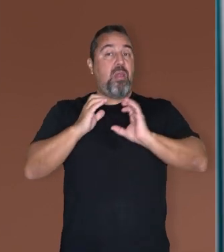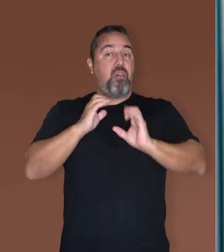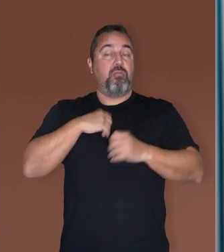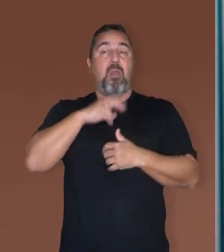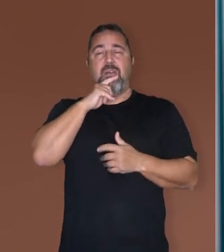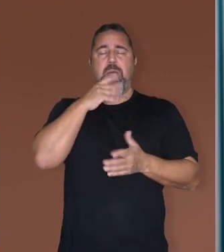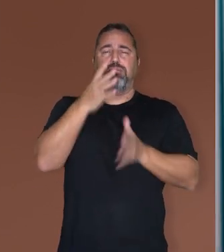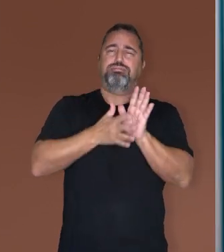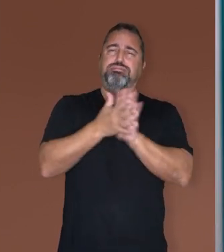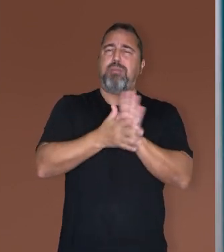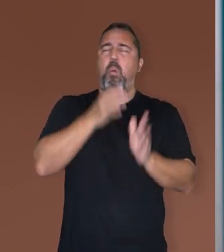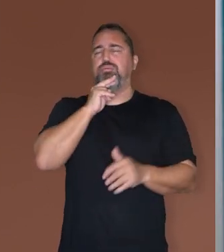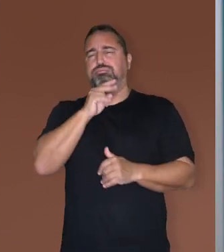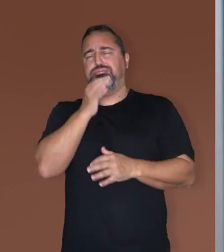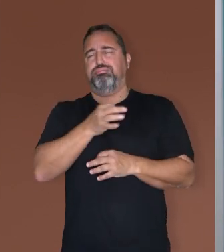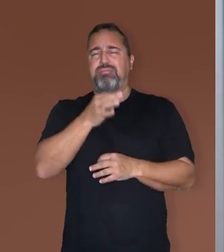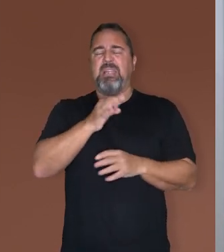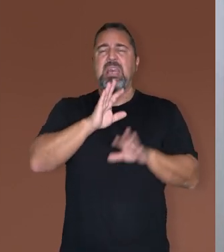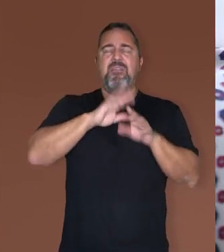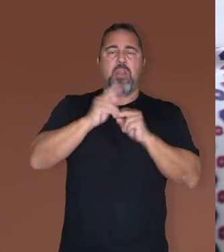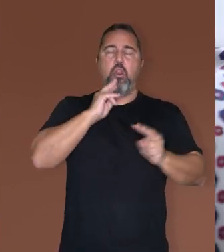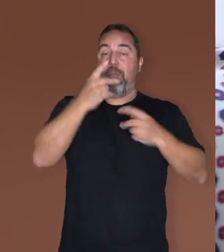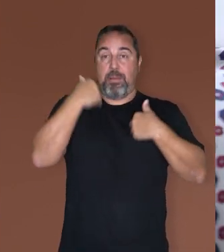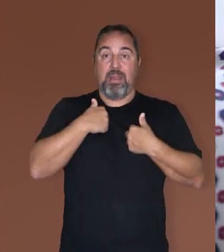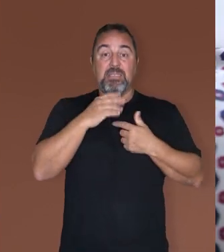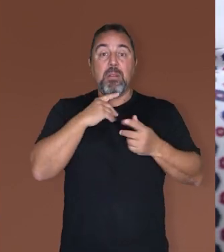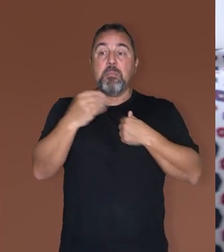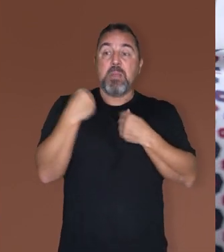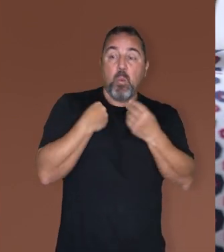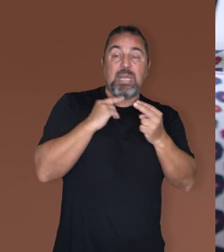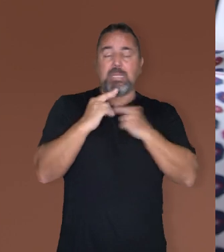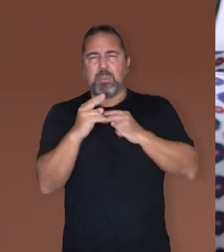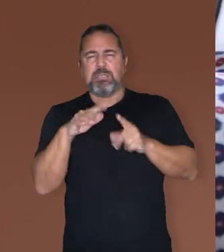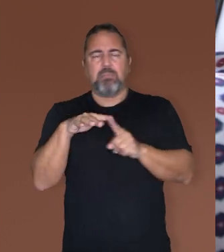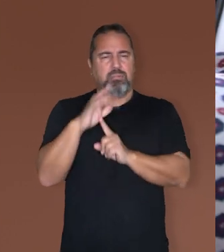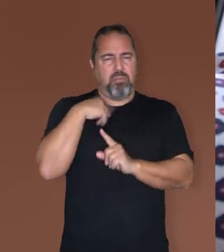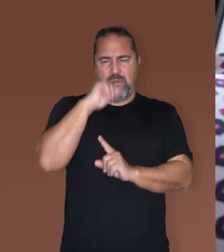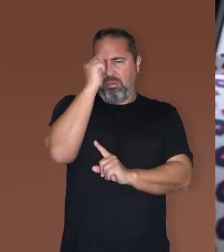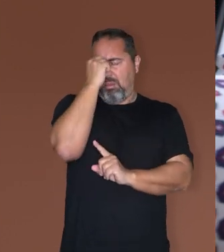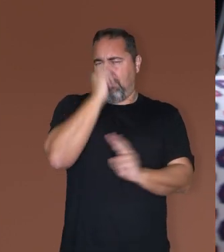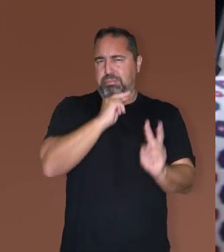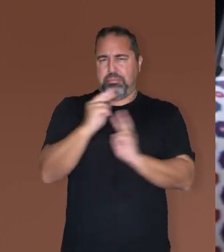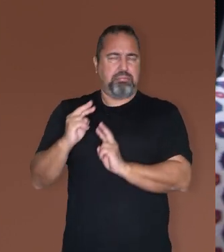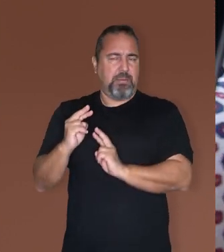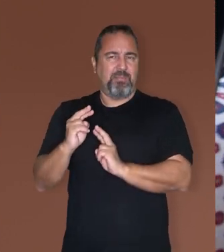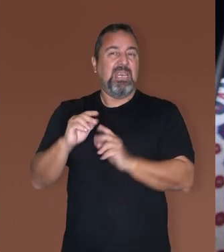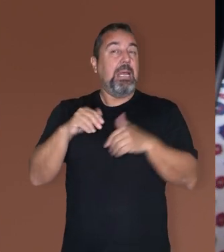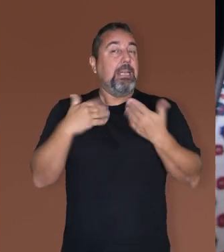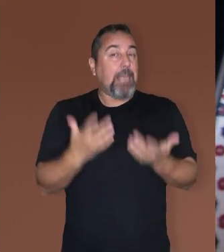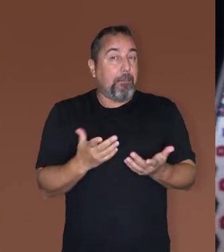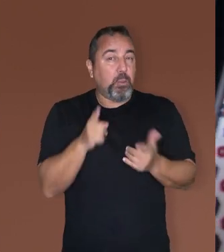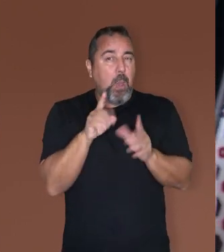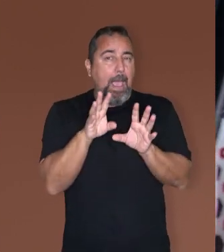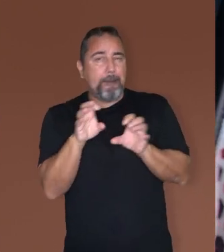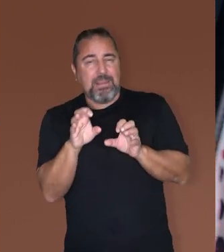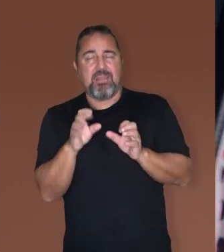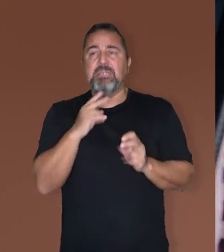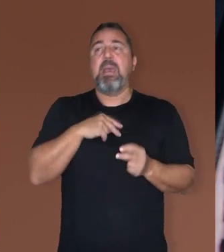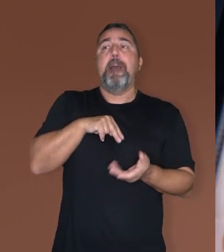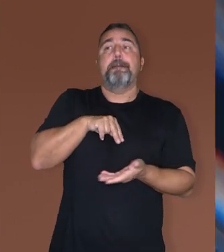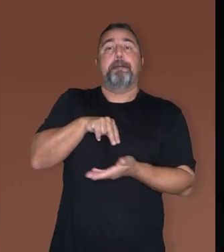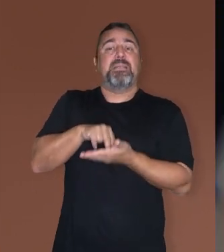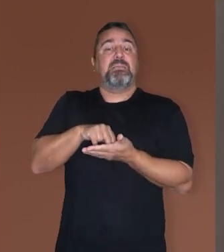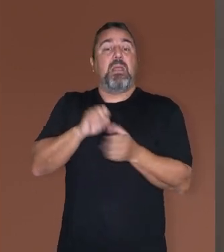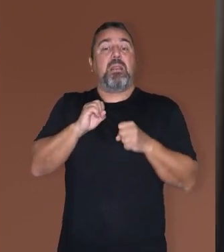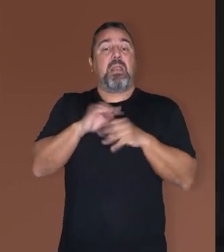hitzik gabeko komunikazioa eta menderatu galdera eta erantzunen erabilera edozein ingurunetan. Gainera, ikasi nola